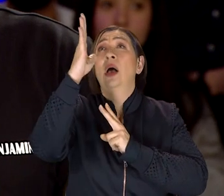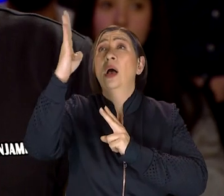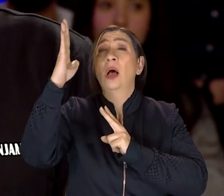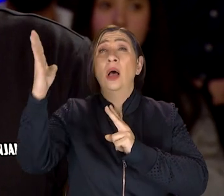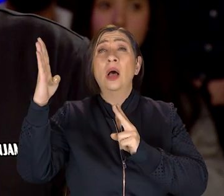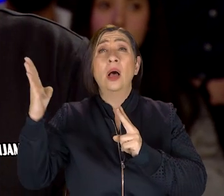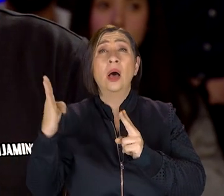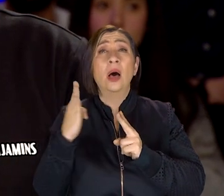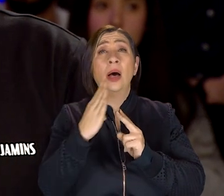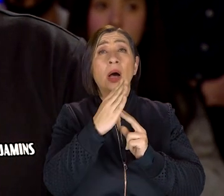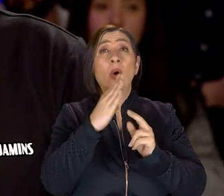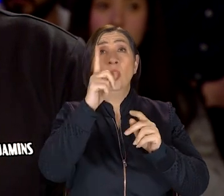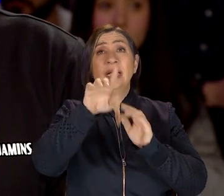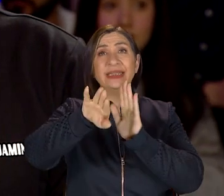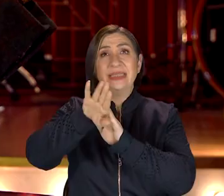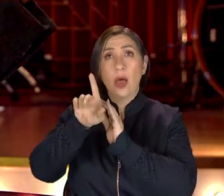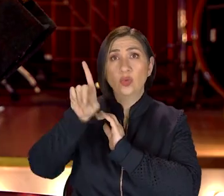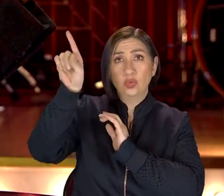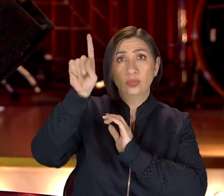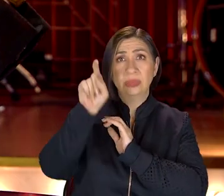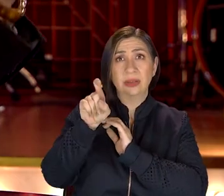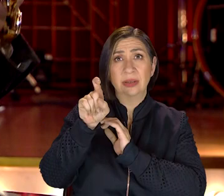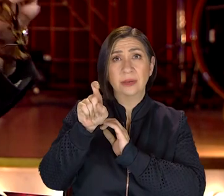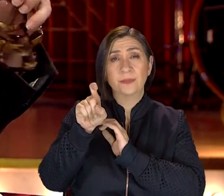verdi. Orada da sağ üst köşe miydi?